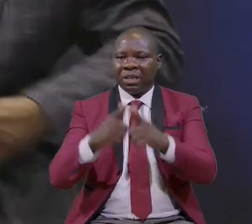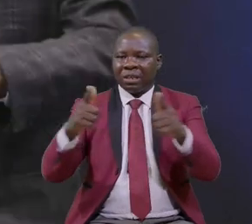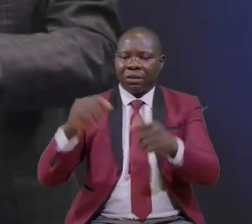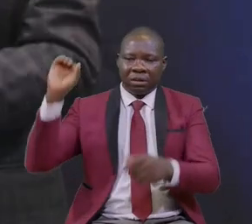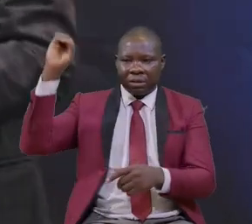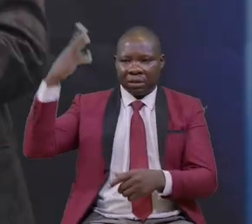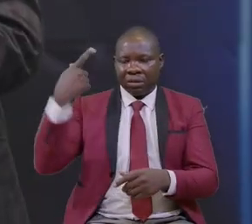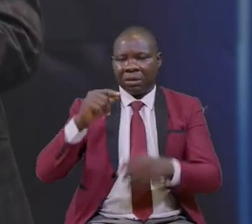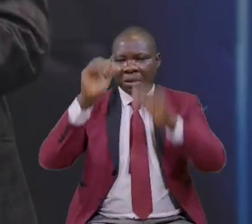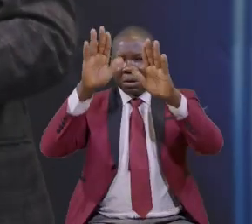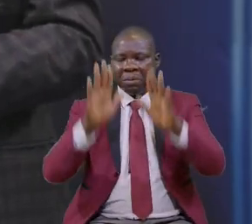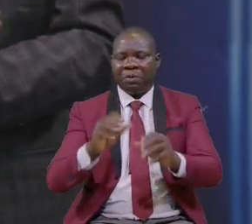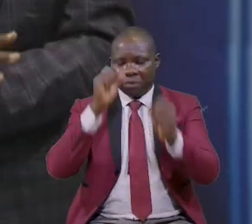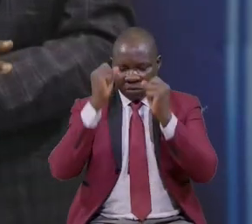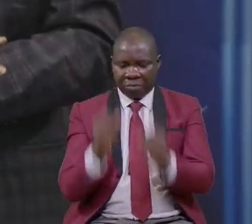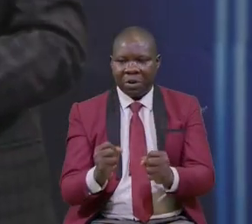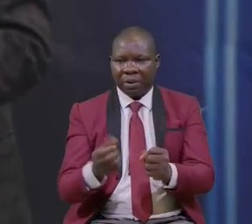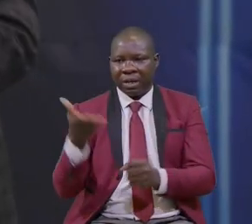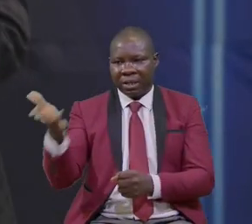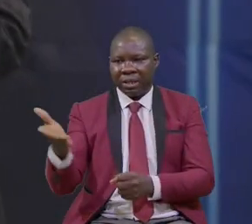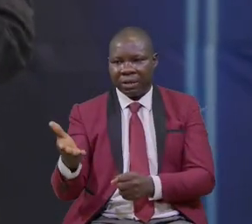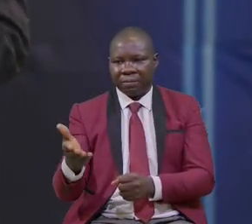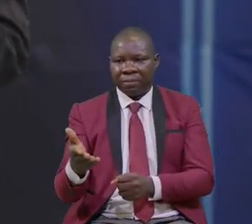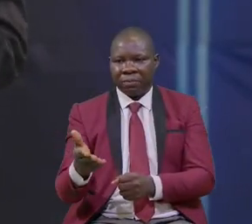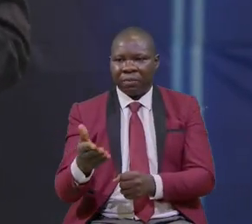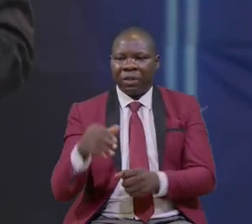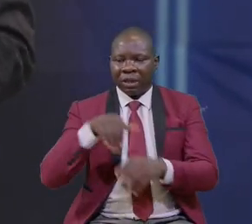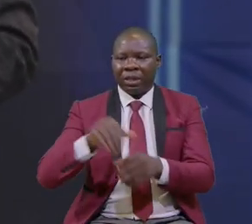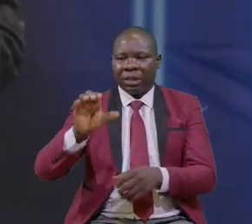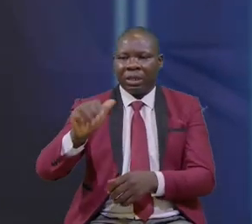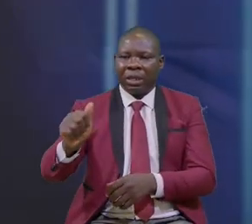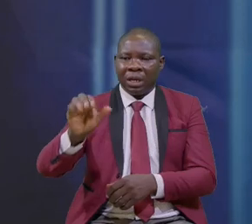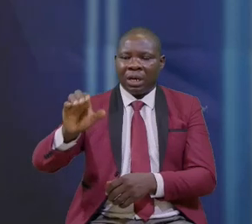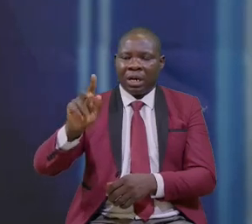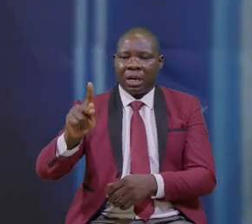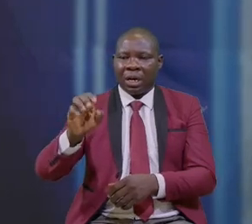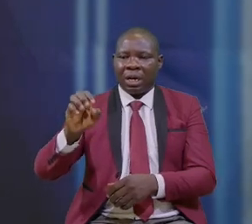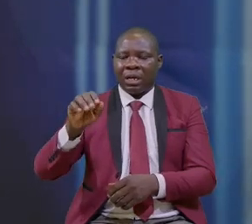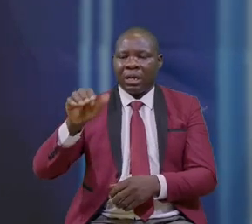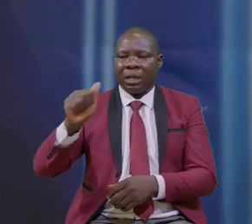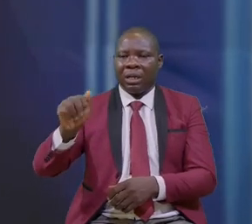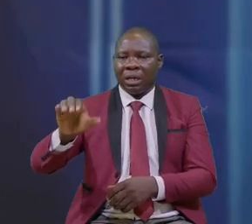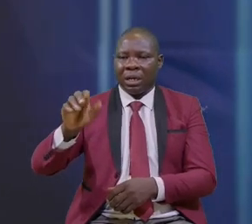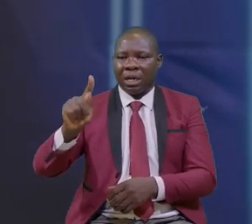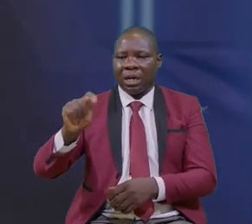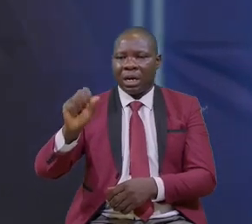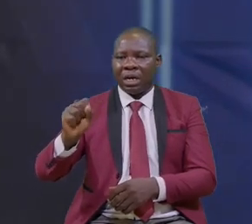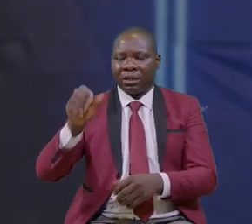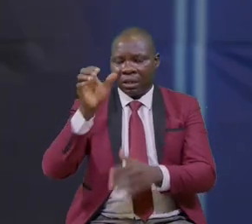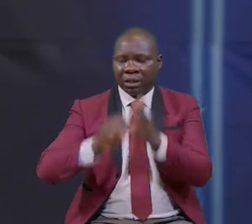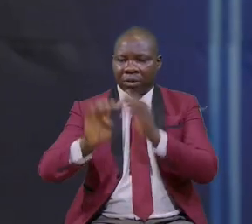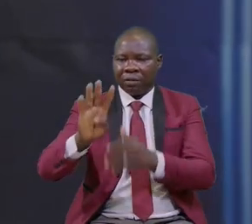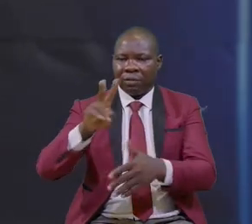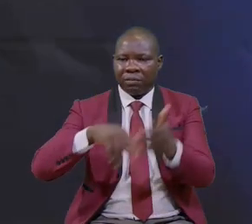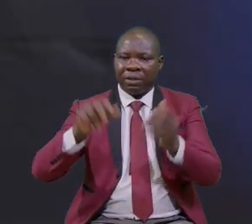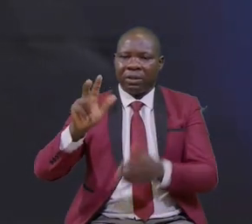la puissance miraculeuse dans la grande grâce. Actes des Apôtres, chapitre 4, verset 30. Actes, chapitre 4, verset